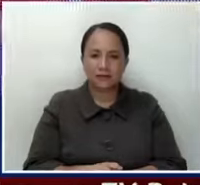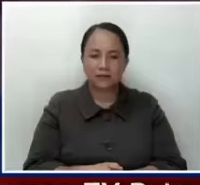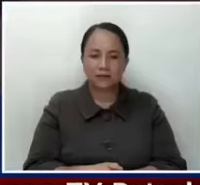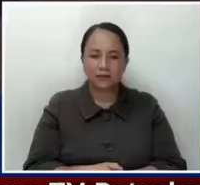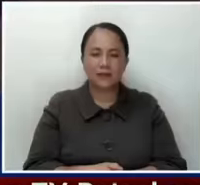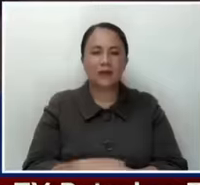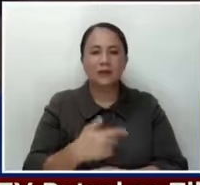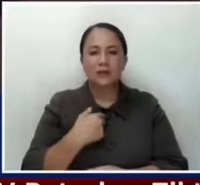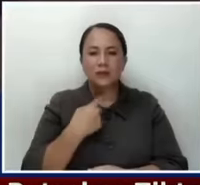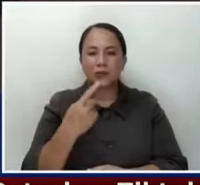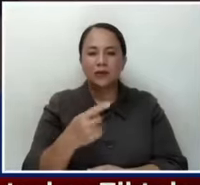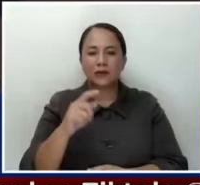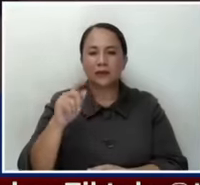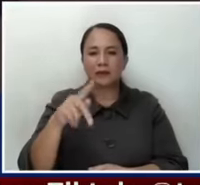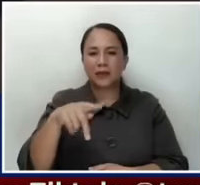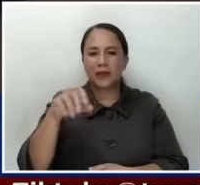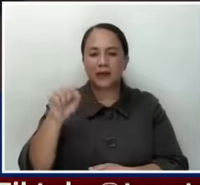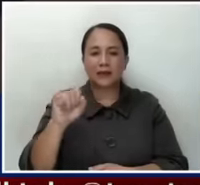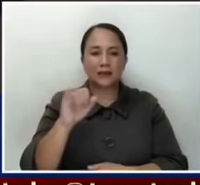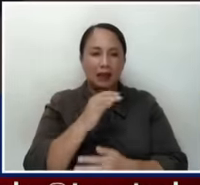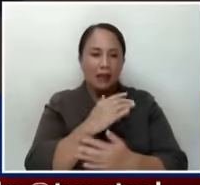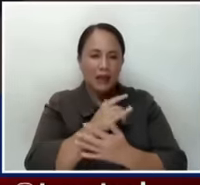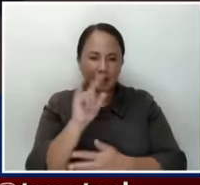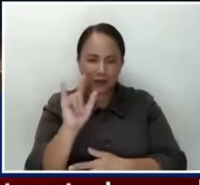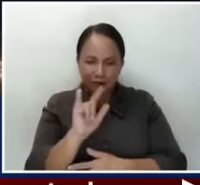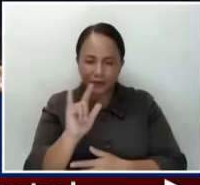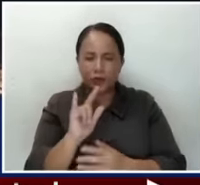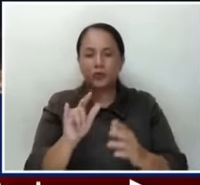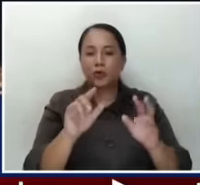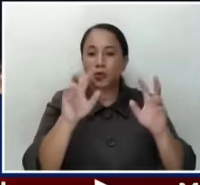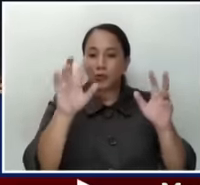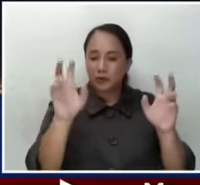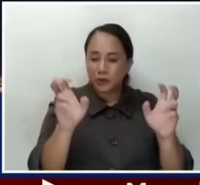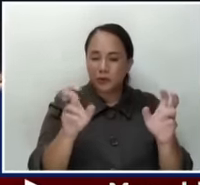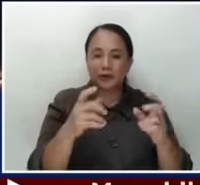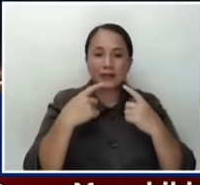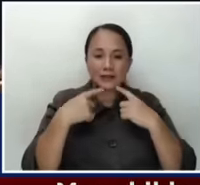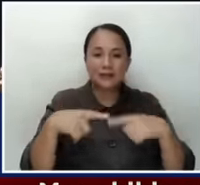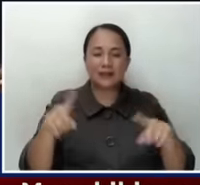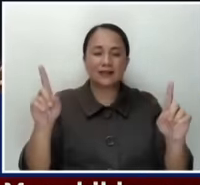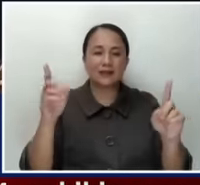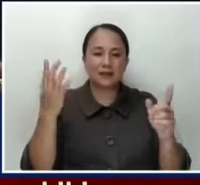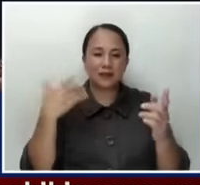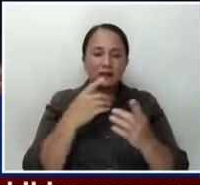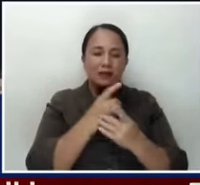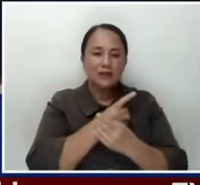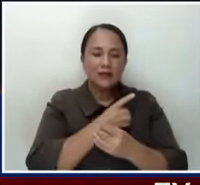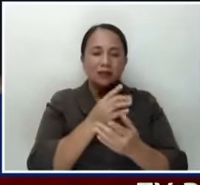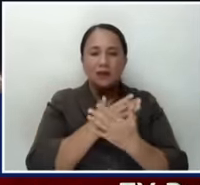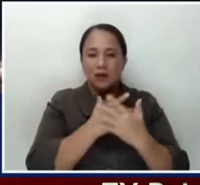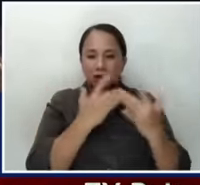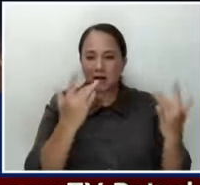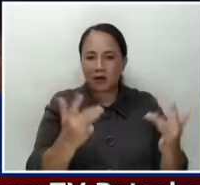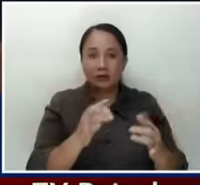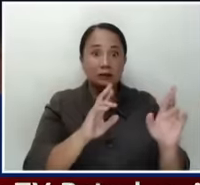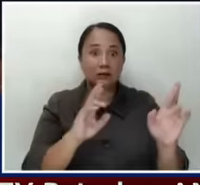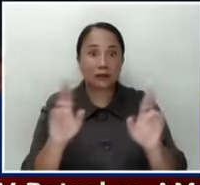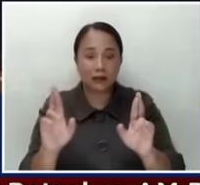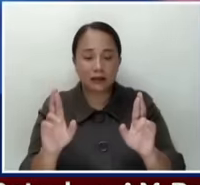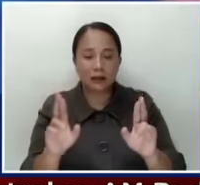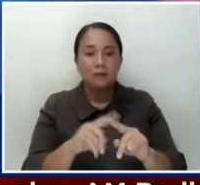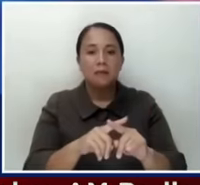Tatawagin sana ang PS I Love You ang concert. Nakasunod ng successful concert nila ni Gabby na Dear Heart. Kasado na sana ito,